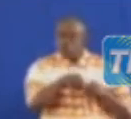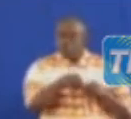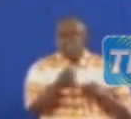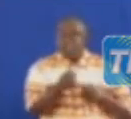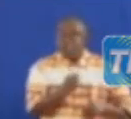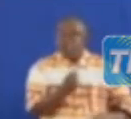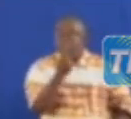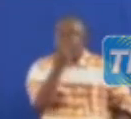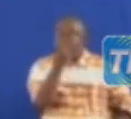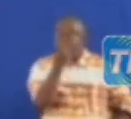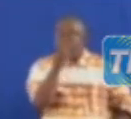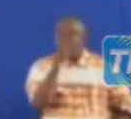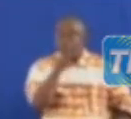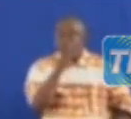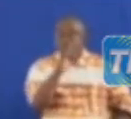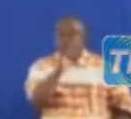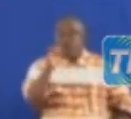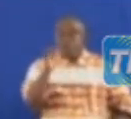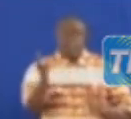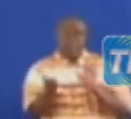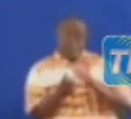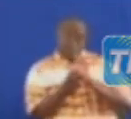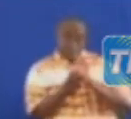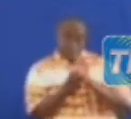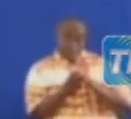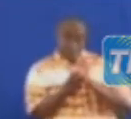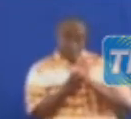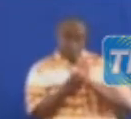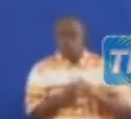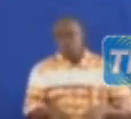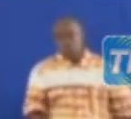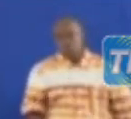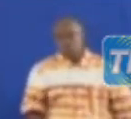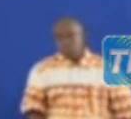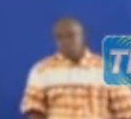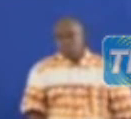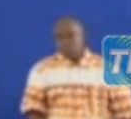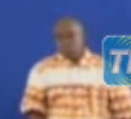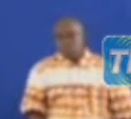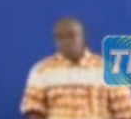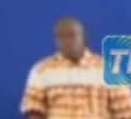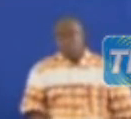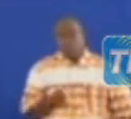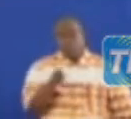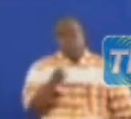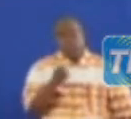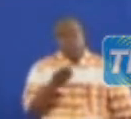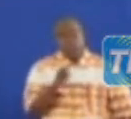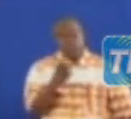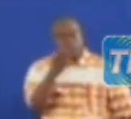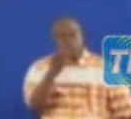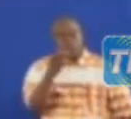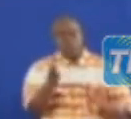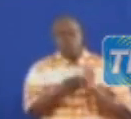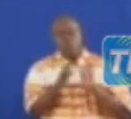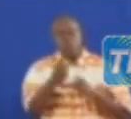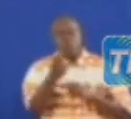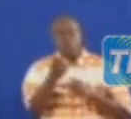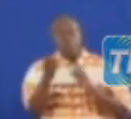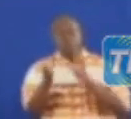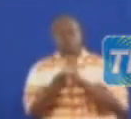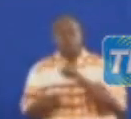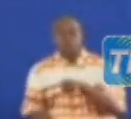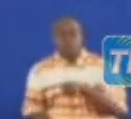shilingi trilioni 1.07. Kati ya fedha hizo, shilingi bilioni